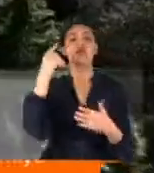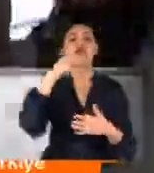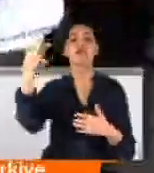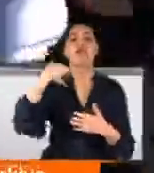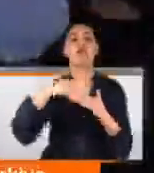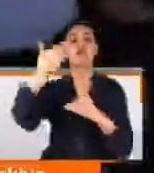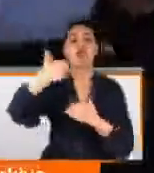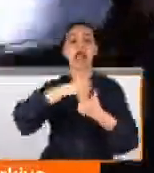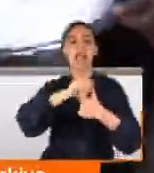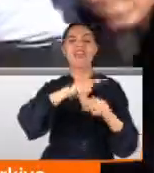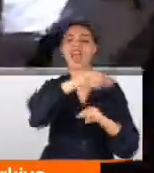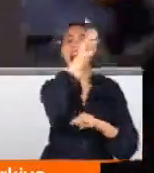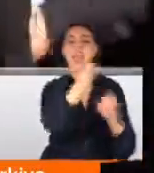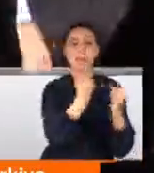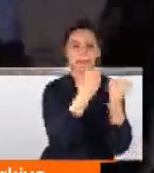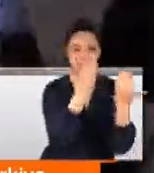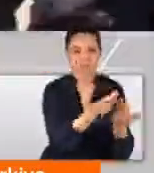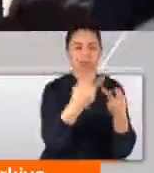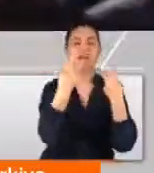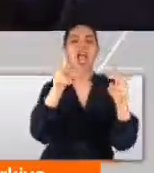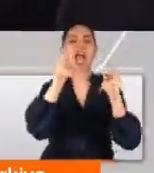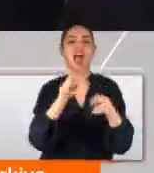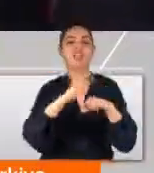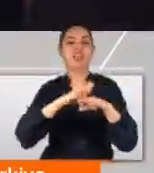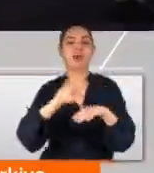Erdoğan daha sonra eşi Emine Erdoğan'la birlikte açılışını yaptığı müzeyi gezdi.